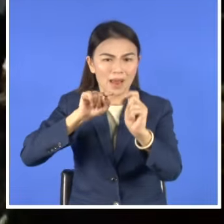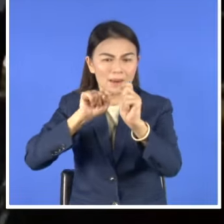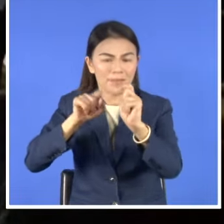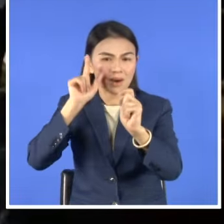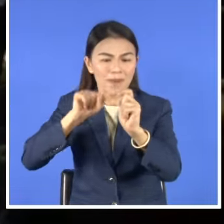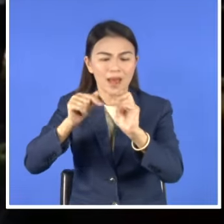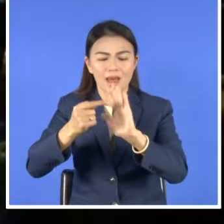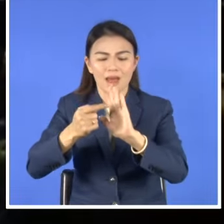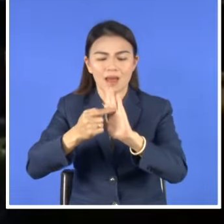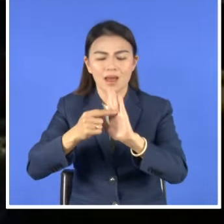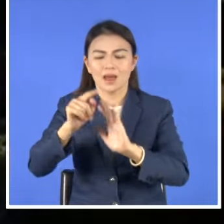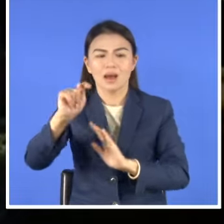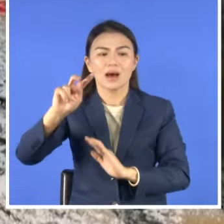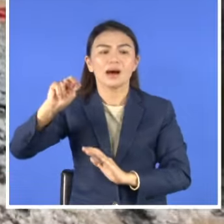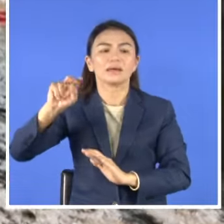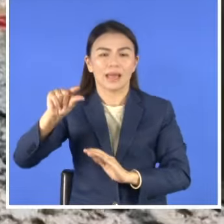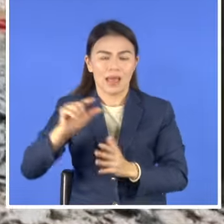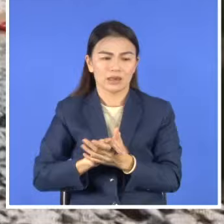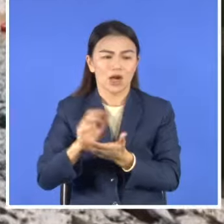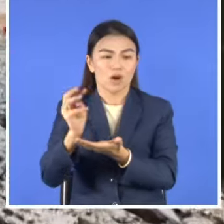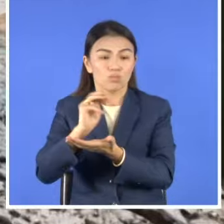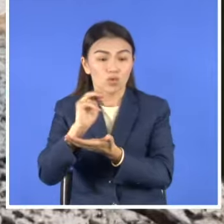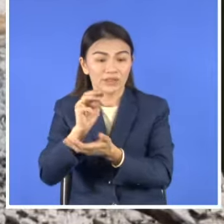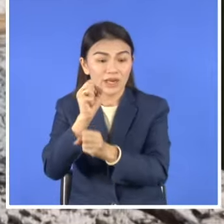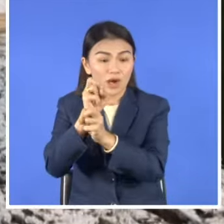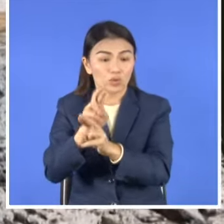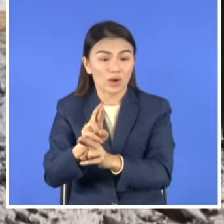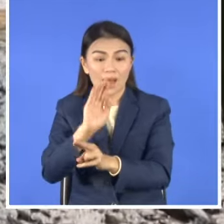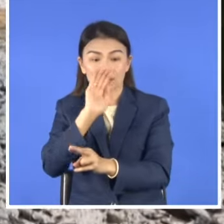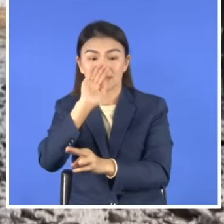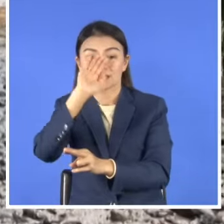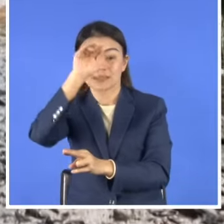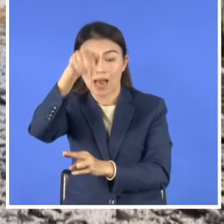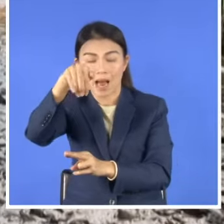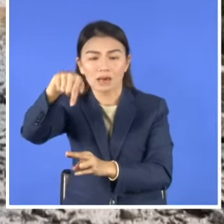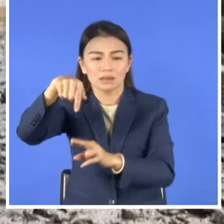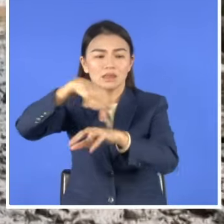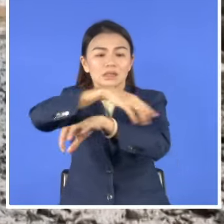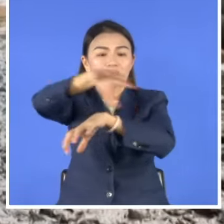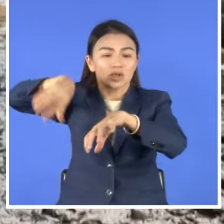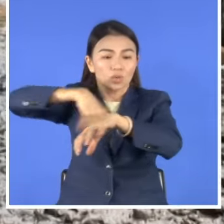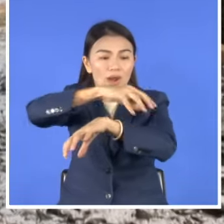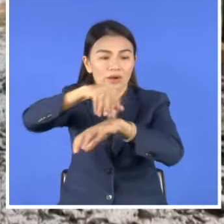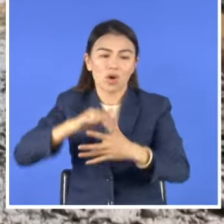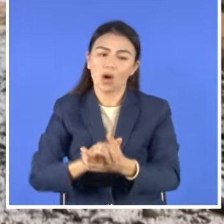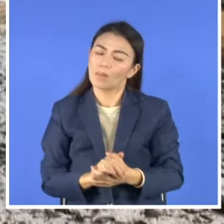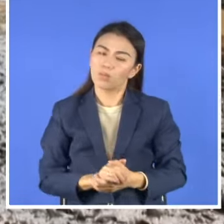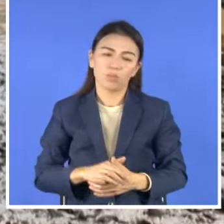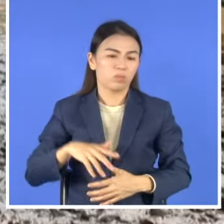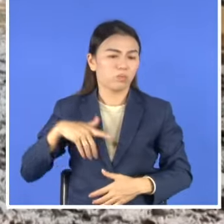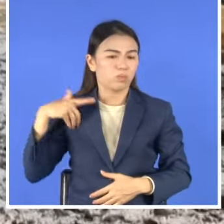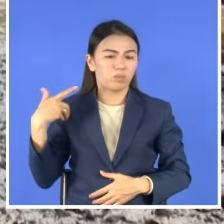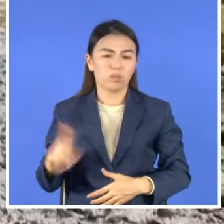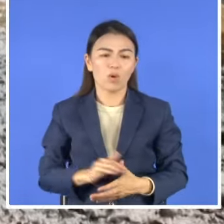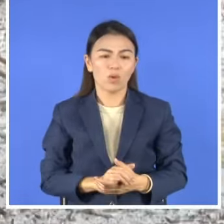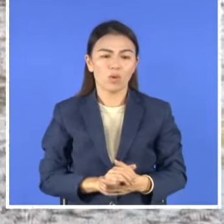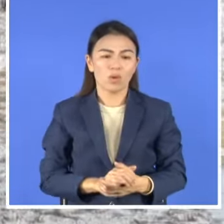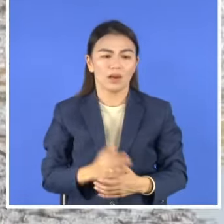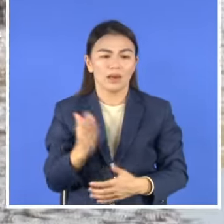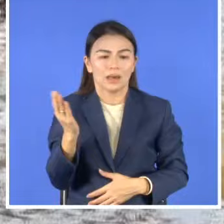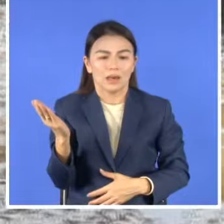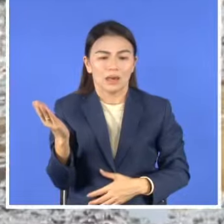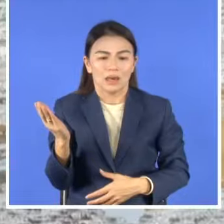อฟนเจอร์ Parkและมูลนิธิอนุรักษ์รักช้างและสิ่งแวดล้อมคือบอกว่าหนักเลยอ่ะค่ะเนี่ยยังมีหมามีแมว